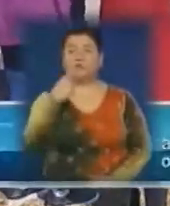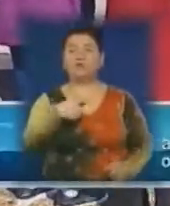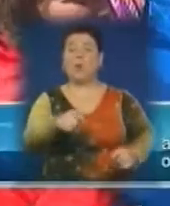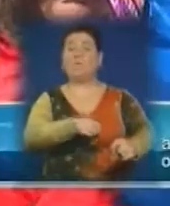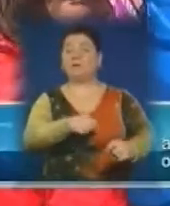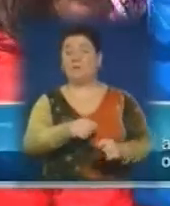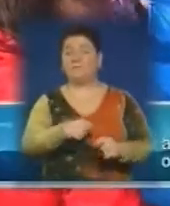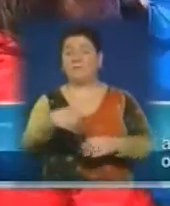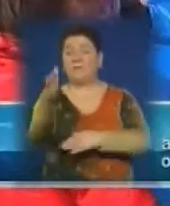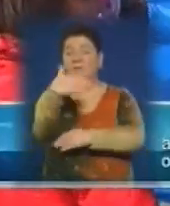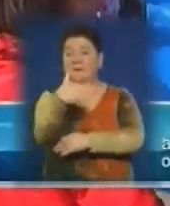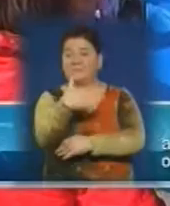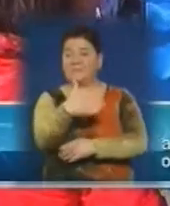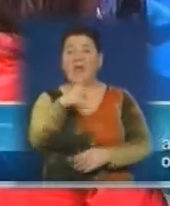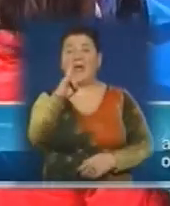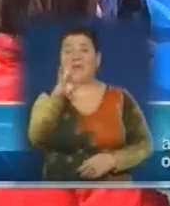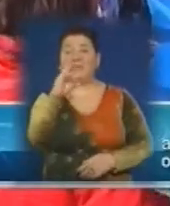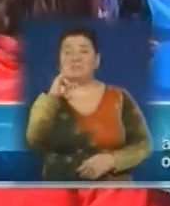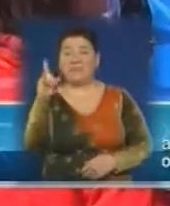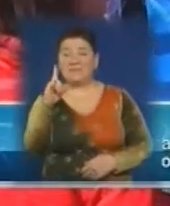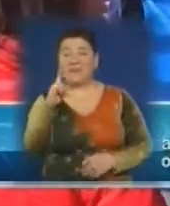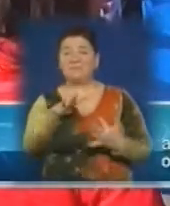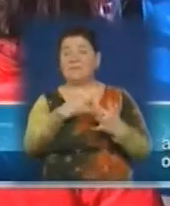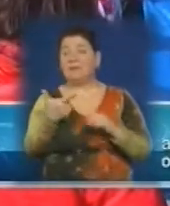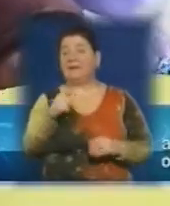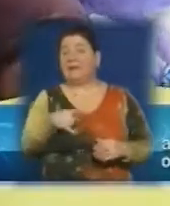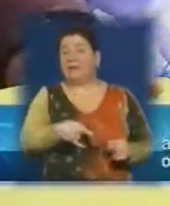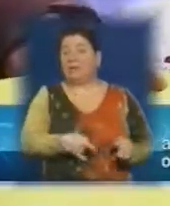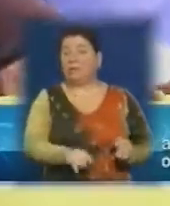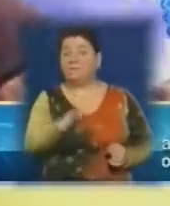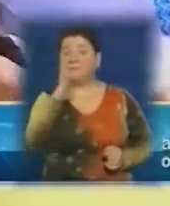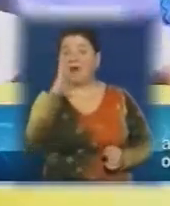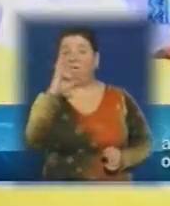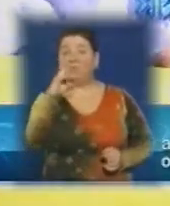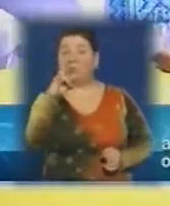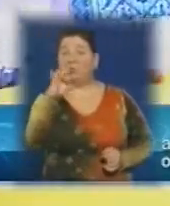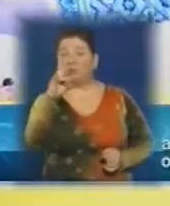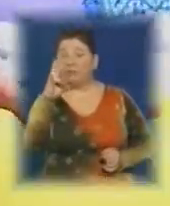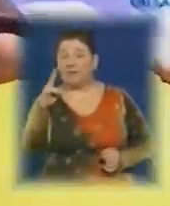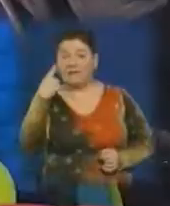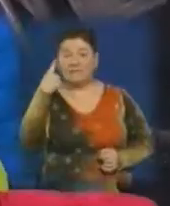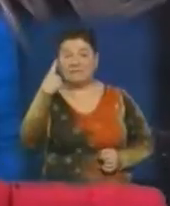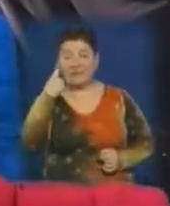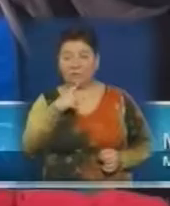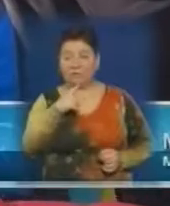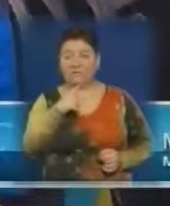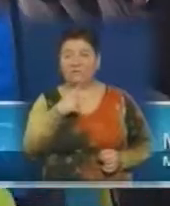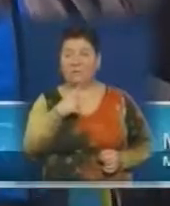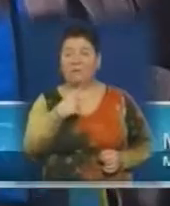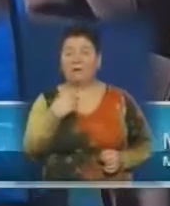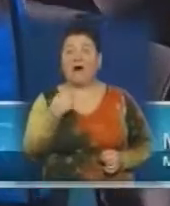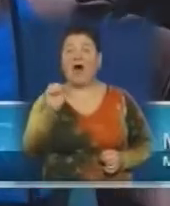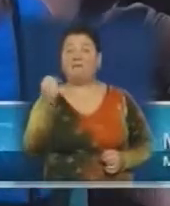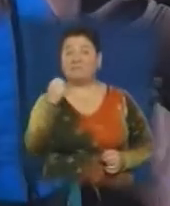Український стяг розгорнули школярі Килечанської школи. В селі, де народився Августин Волошин, від малого знають цю відому постать. Августин